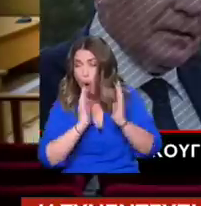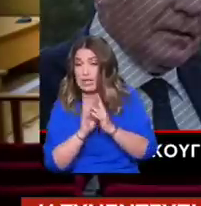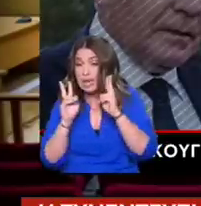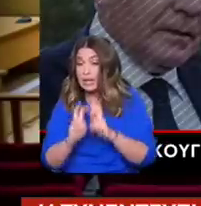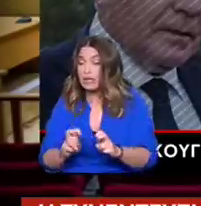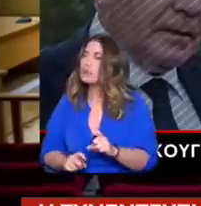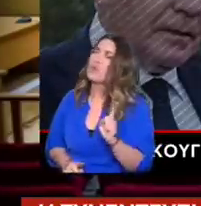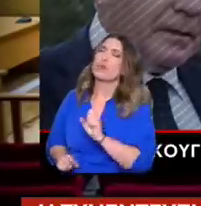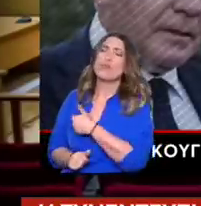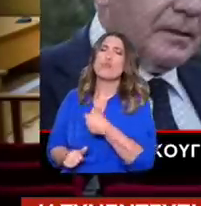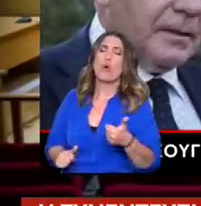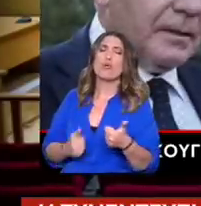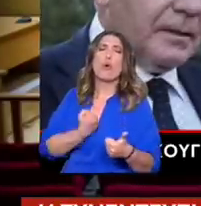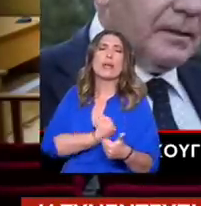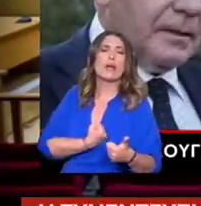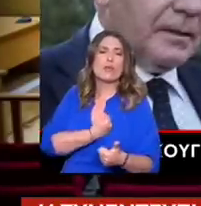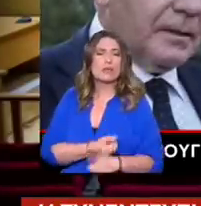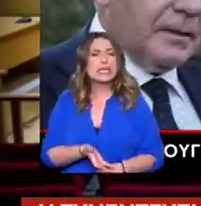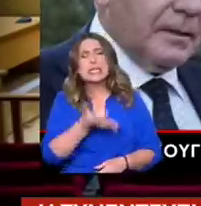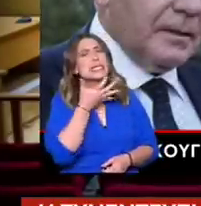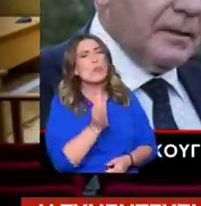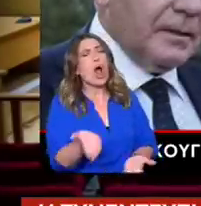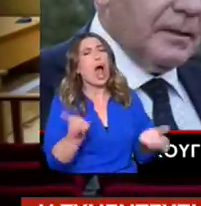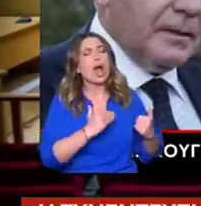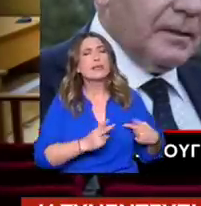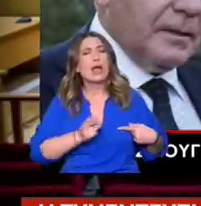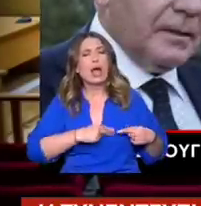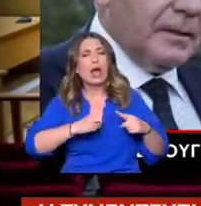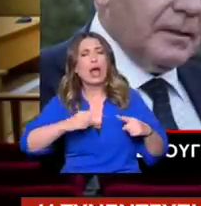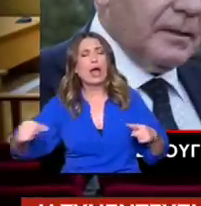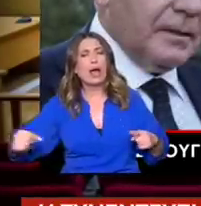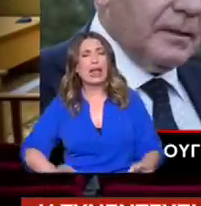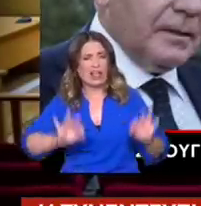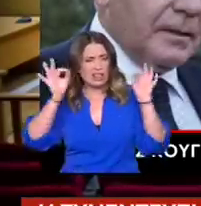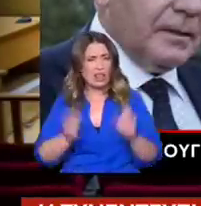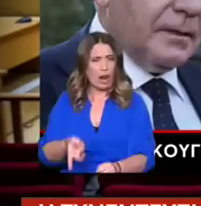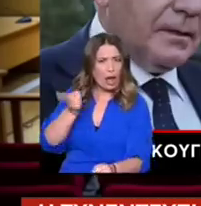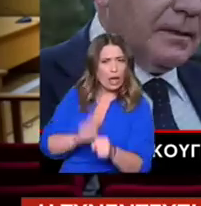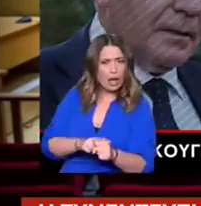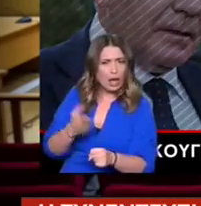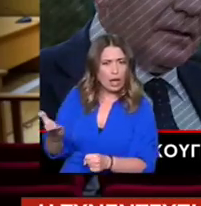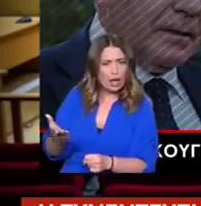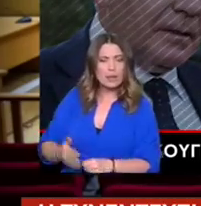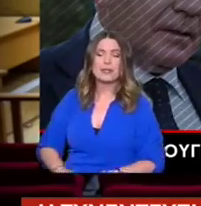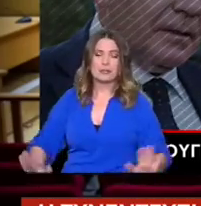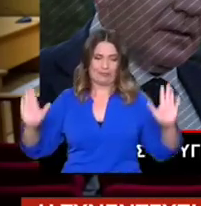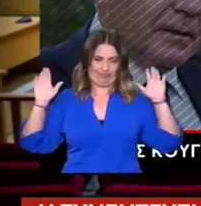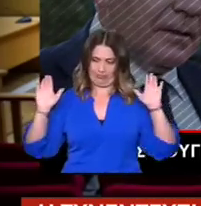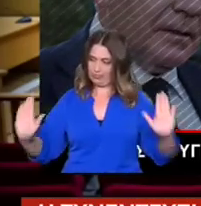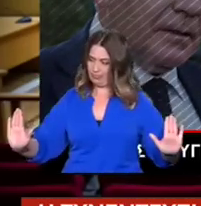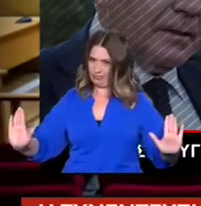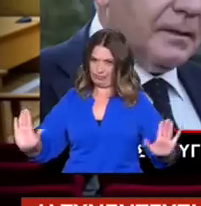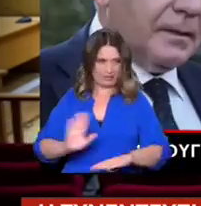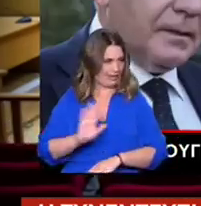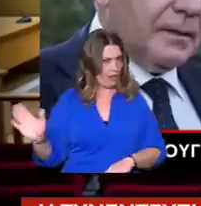Όχι, έκανα μόνο υπέρηχο. Γιατί δεν κάνατε και ηλεκτροκαρδιογράφημα και τελικά το κοριτσάκι πέθανε από καρδιά? Λοιπόν, δεν θα απαντήσετε σε